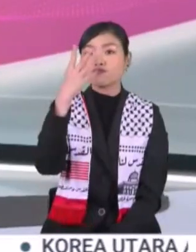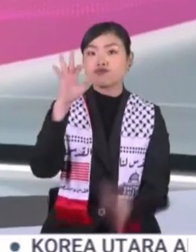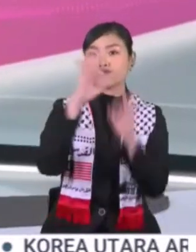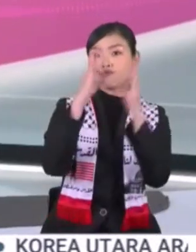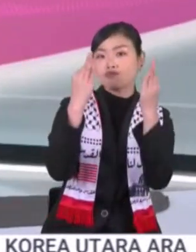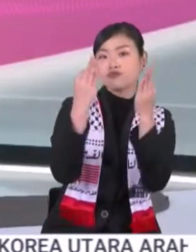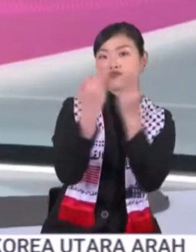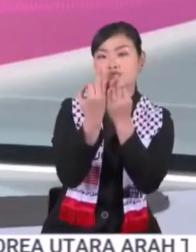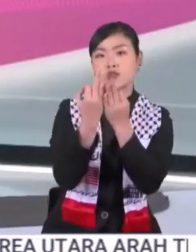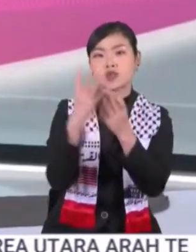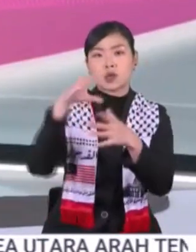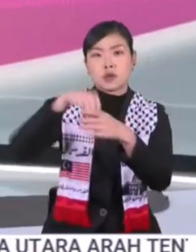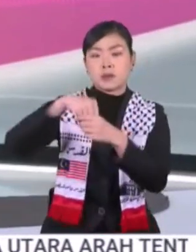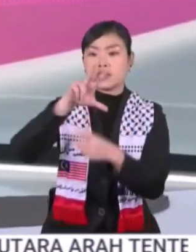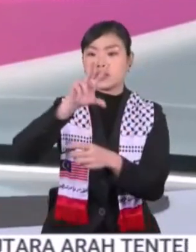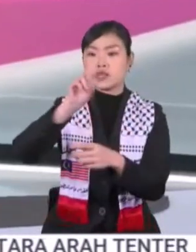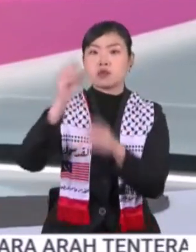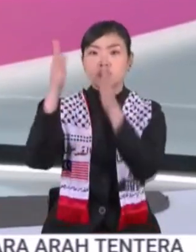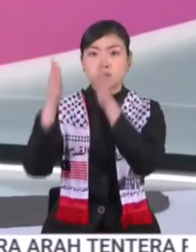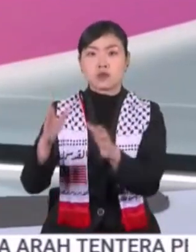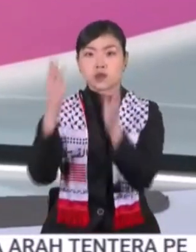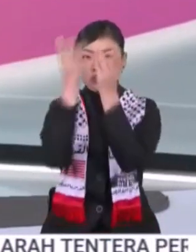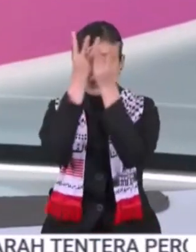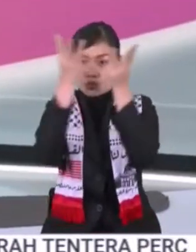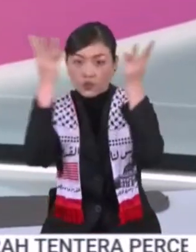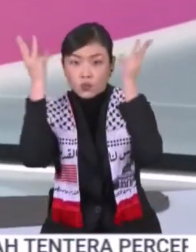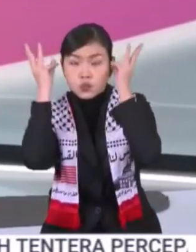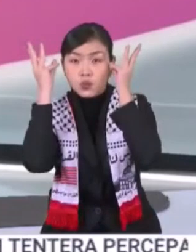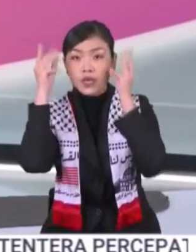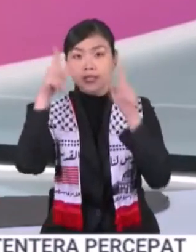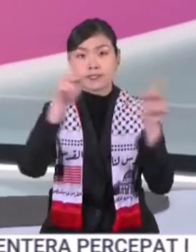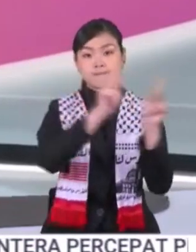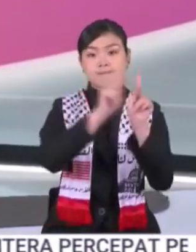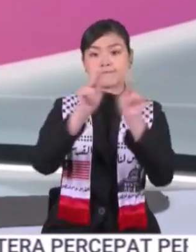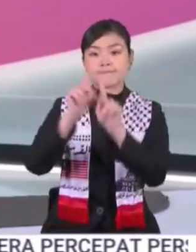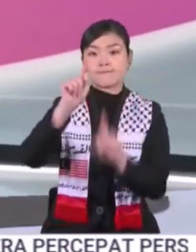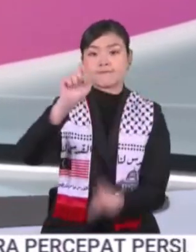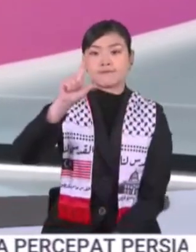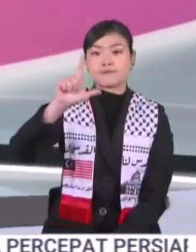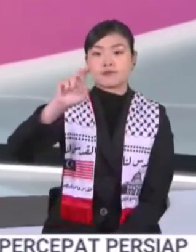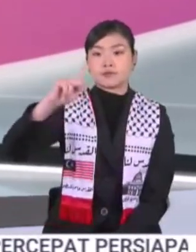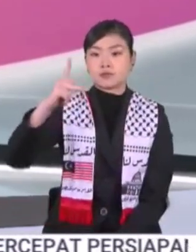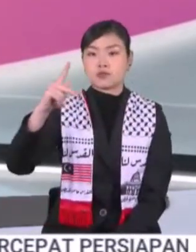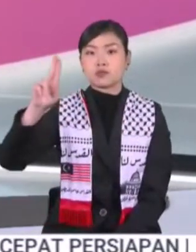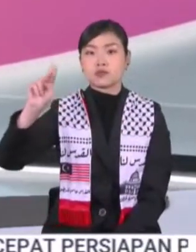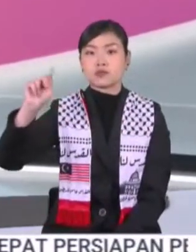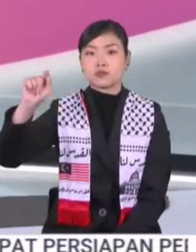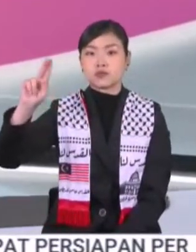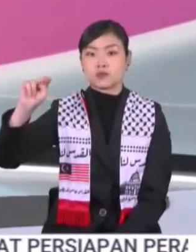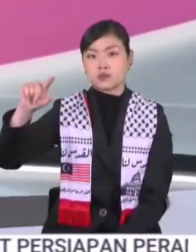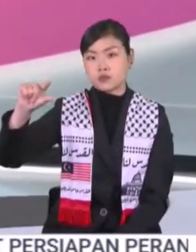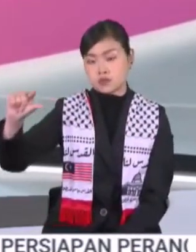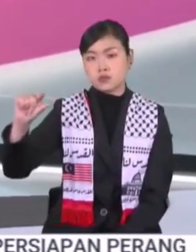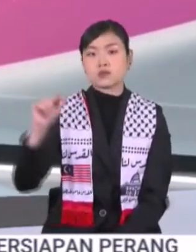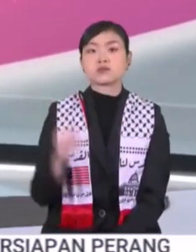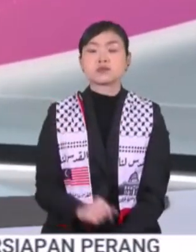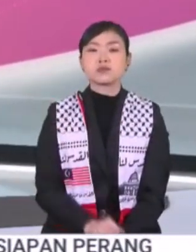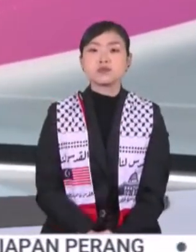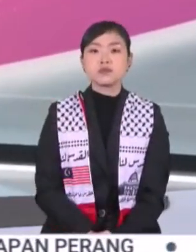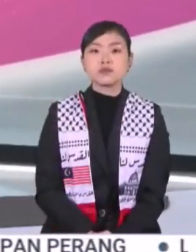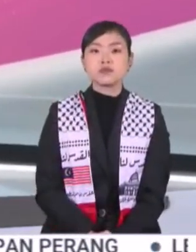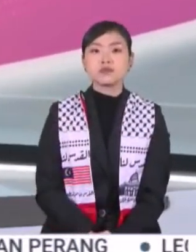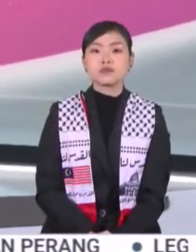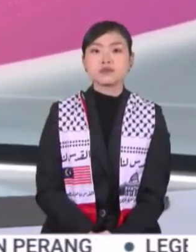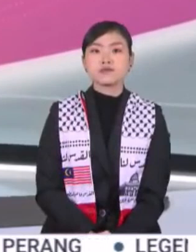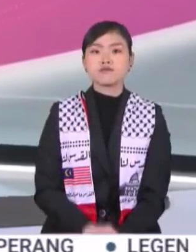14 keluarga melibatkan lebih 30 penduduk orang asli suku kaum Temiar di Kampung Teluk Untung. Rancangan pengumpulan semula RPS Kuala